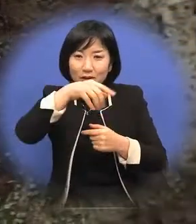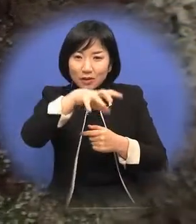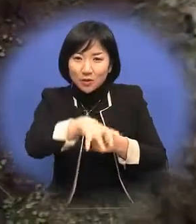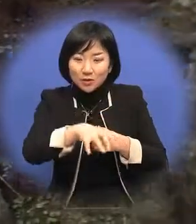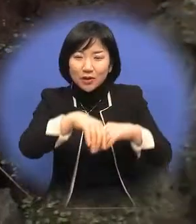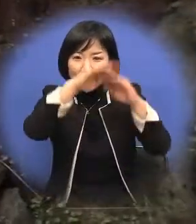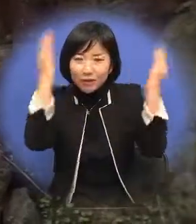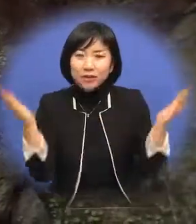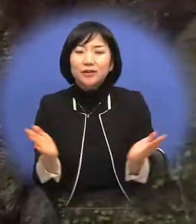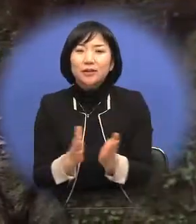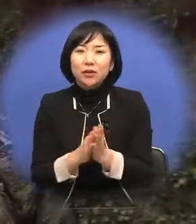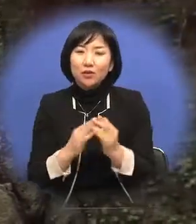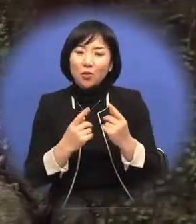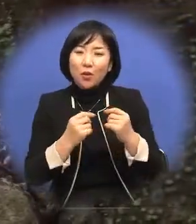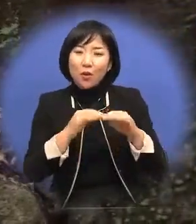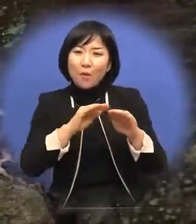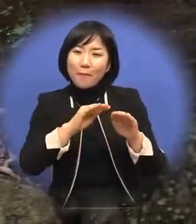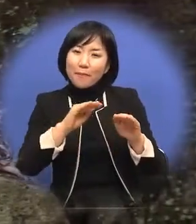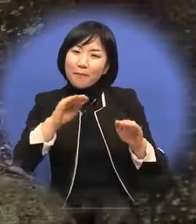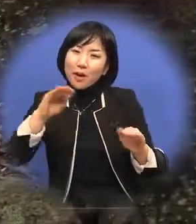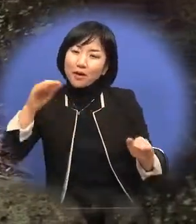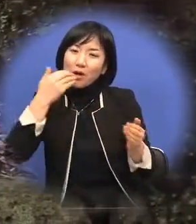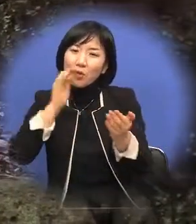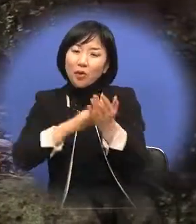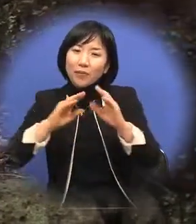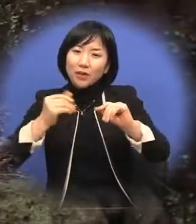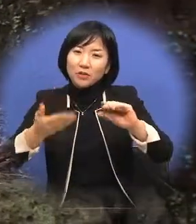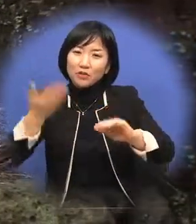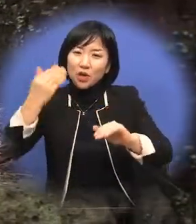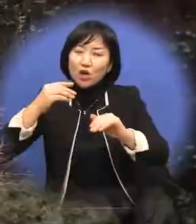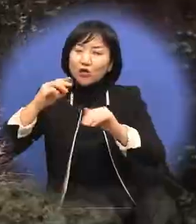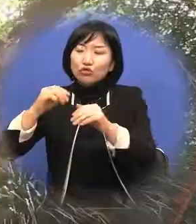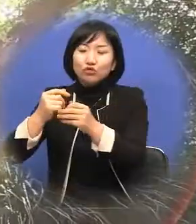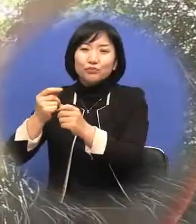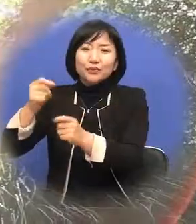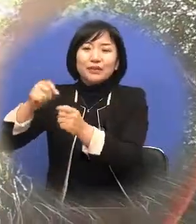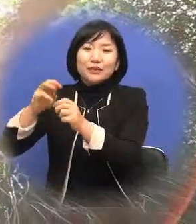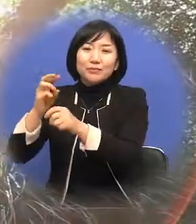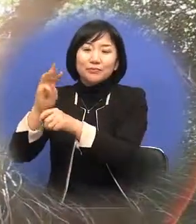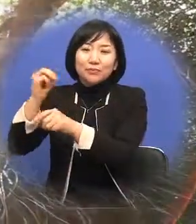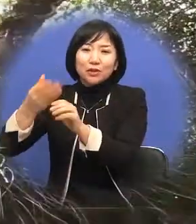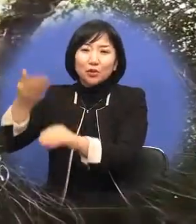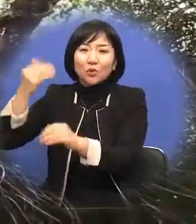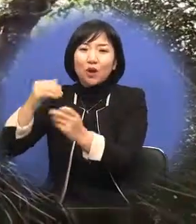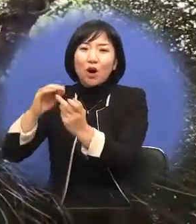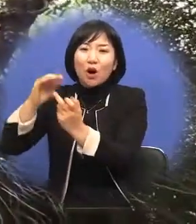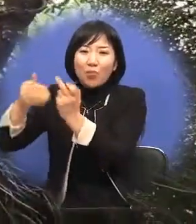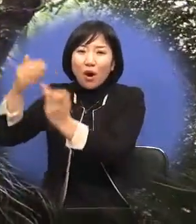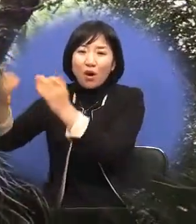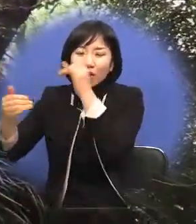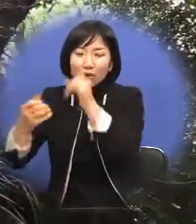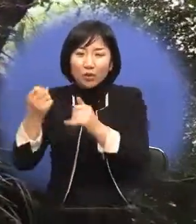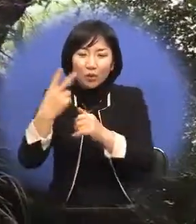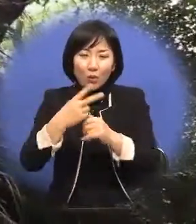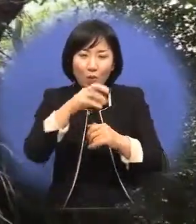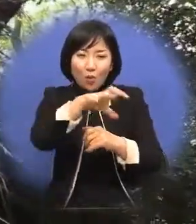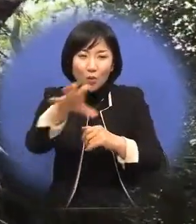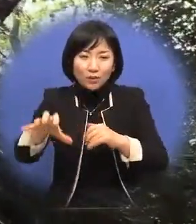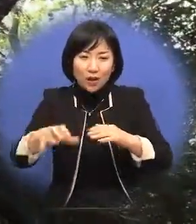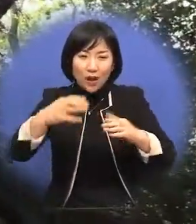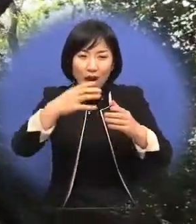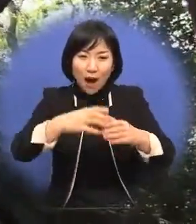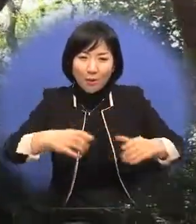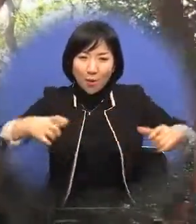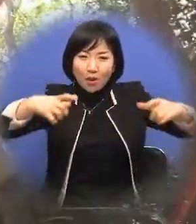곧자왈은 전체적으로 완만한 용암대지 위에 수미터 높이의 언덕들이 솟아있으며 곳곳에 아래로